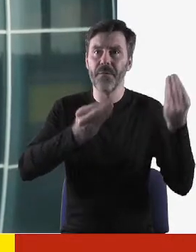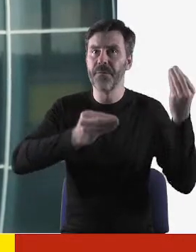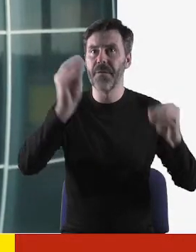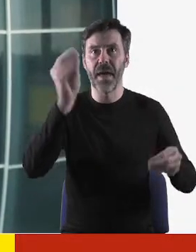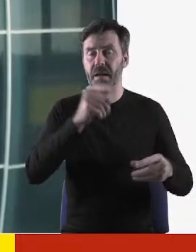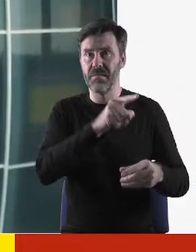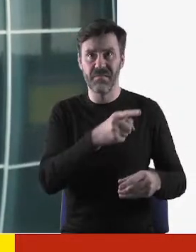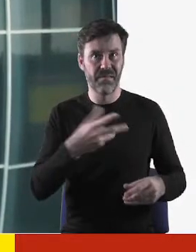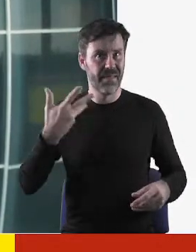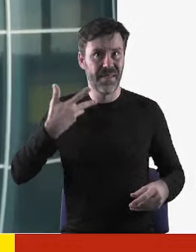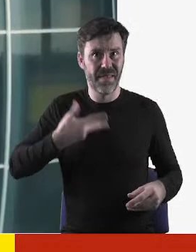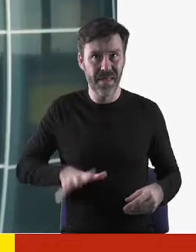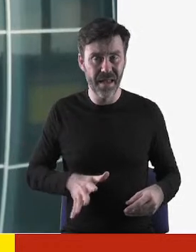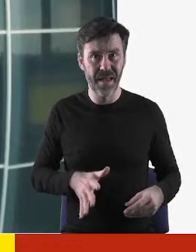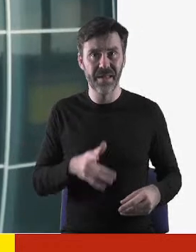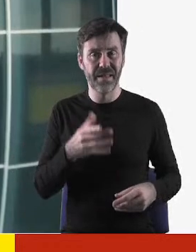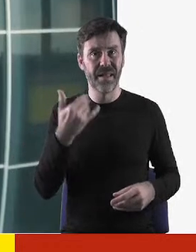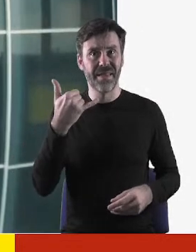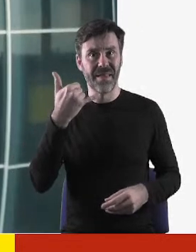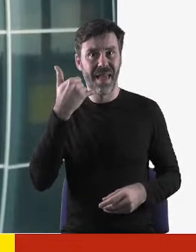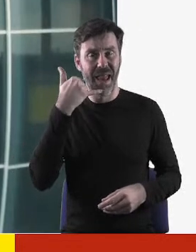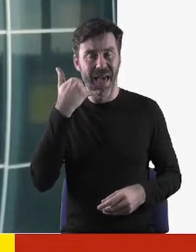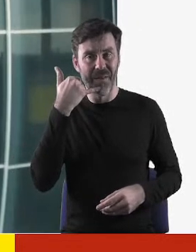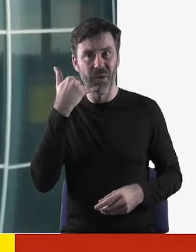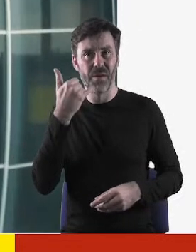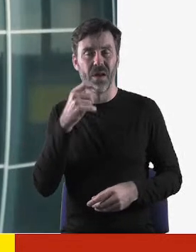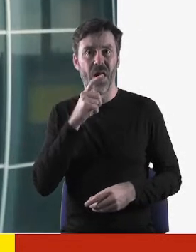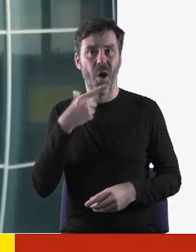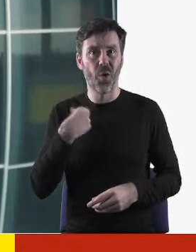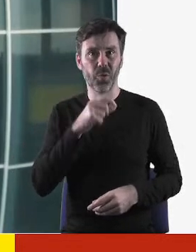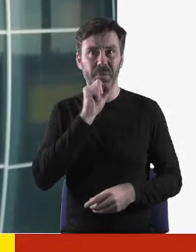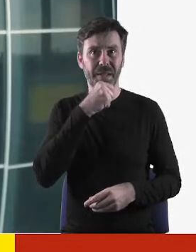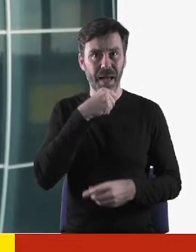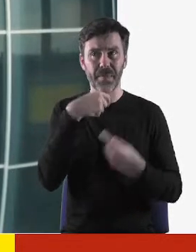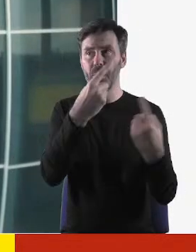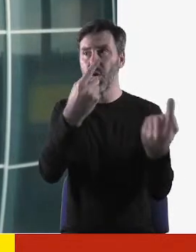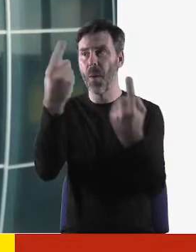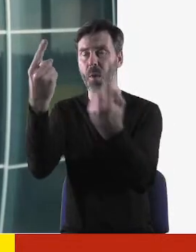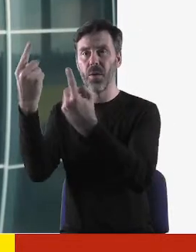promocją tego telefonu, najlepiej oddać te pieniądze do